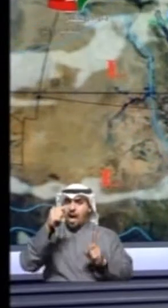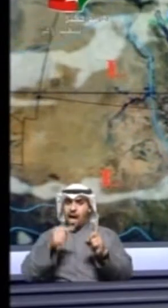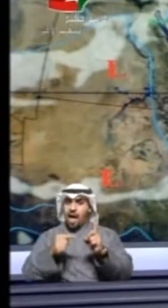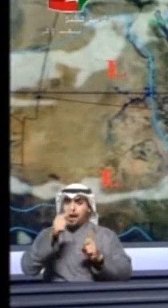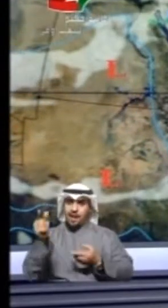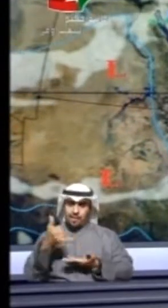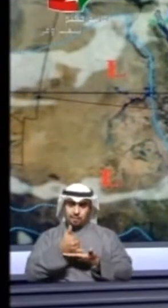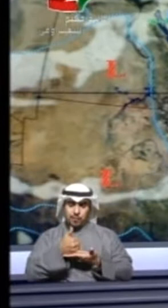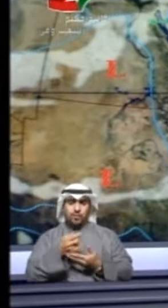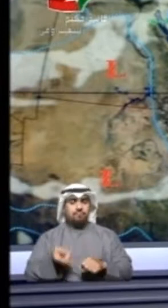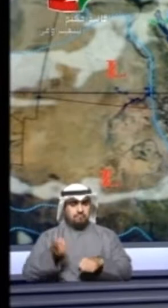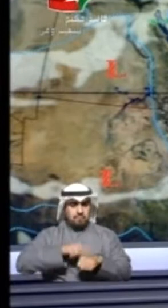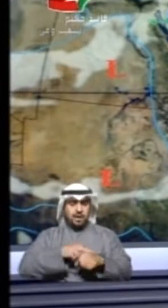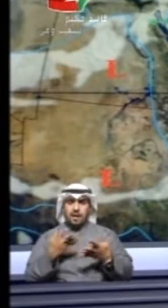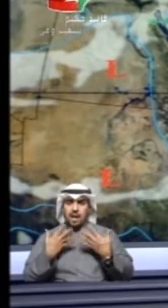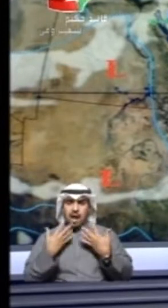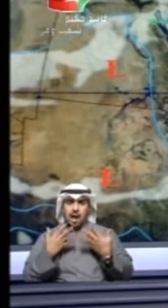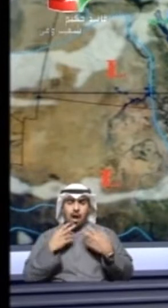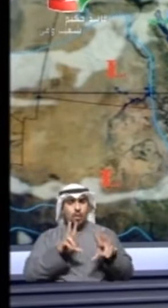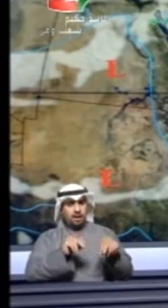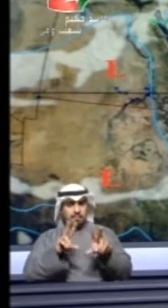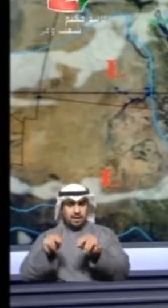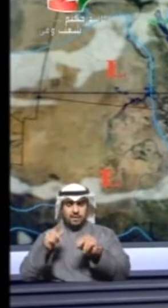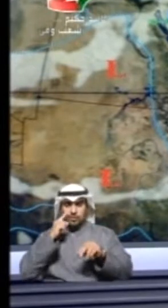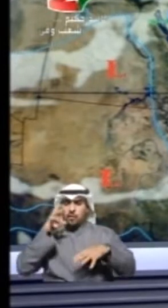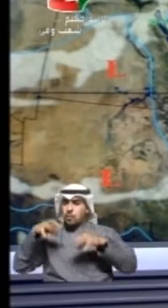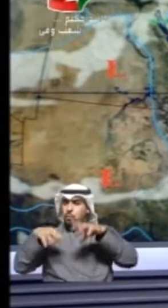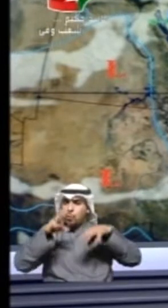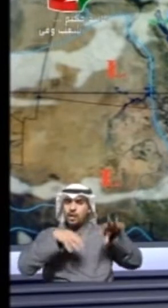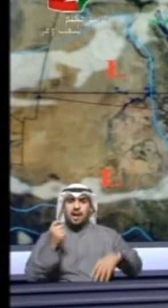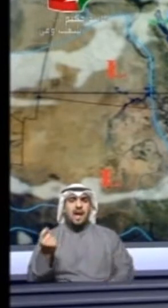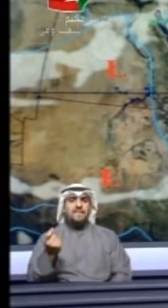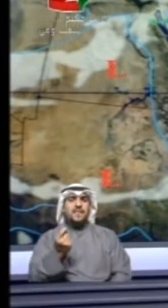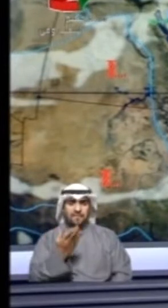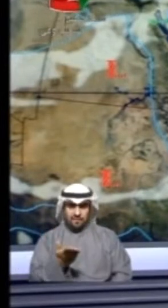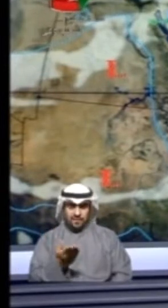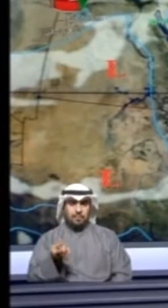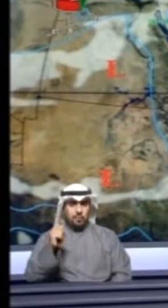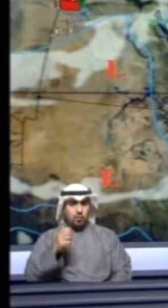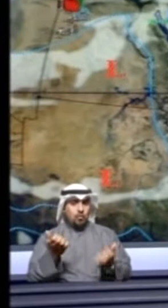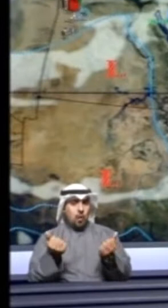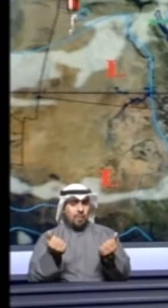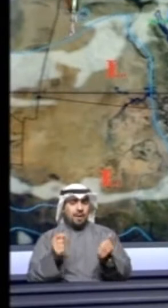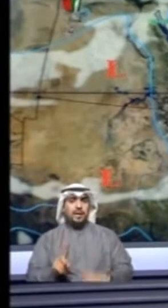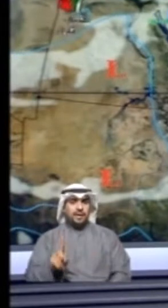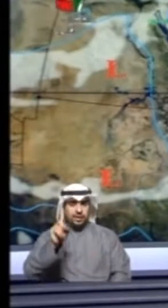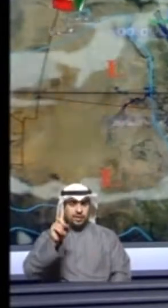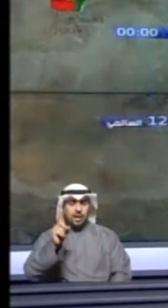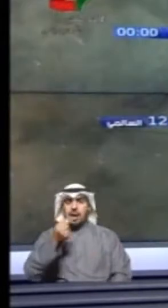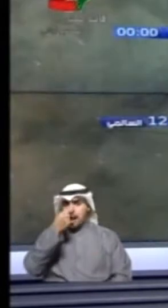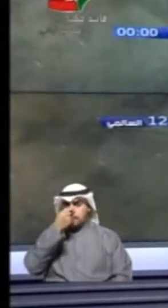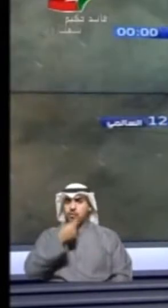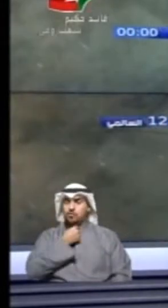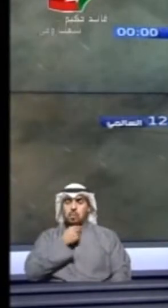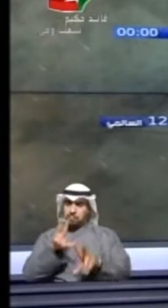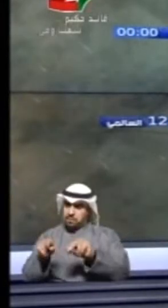راح يرجع معنا الهواء الكوس وفرص لبعض الأمطار الخفيفة المتفرقة ابتداء من يوم الأربعاء وخلال عطلة نهاية الأسبوع.